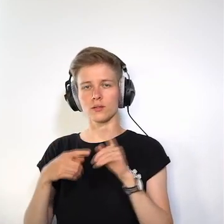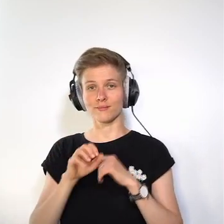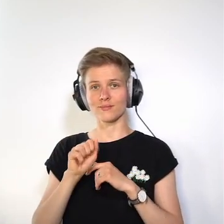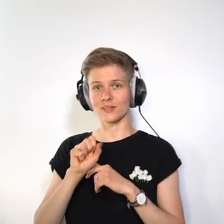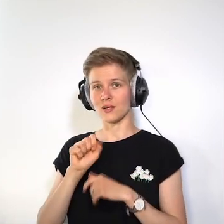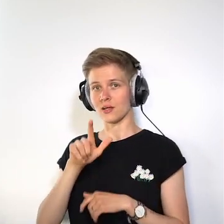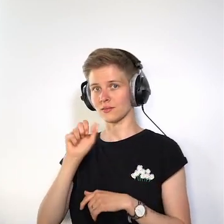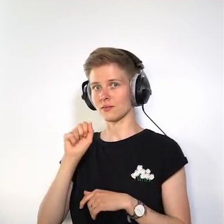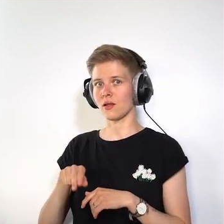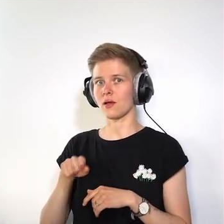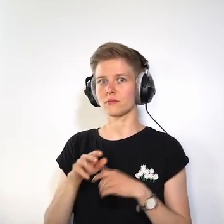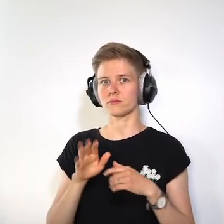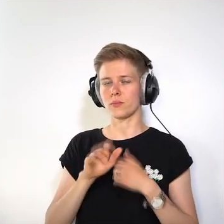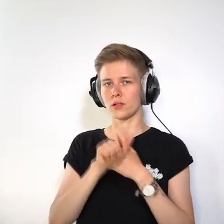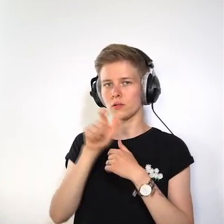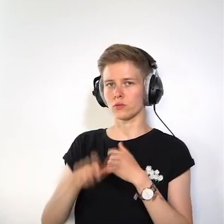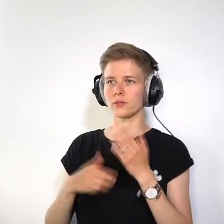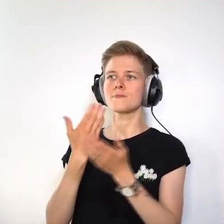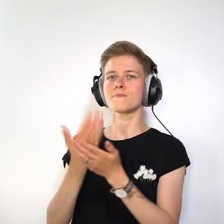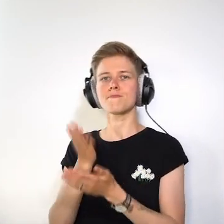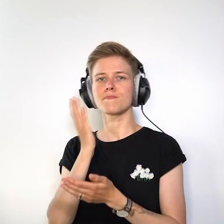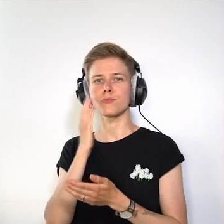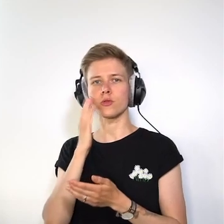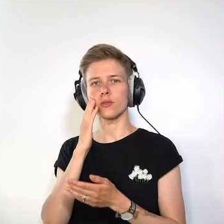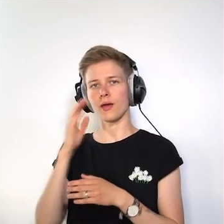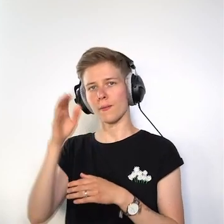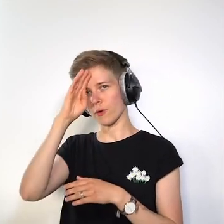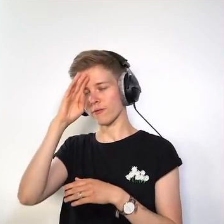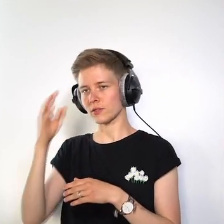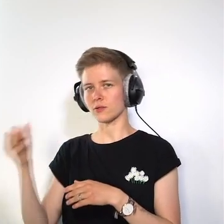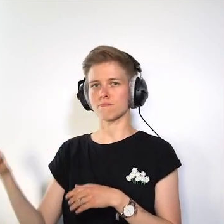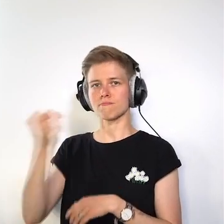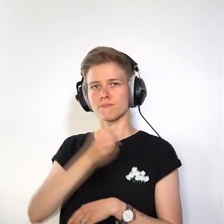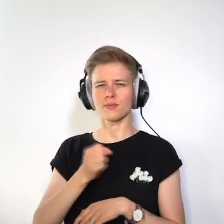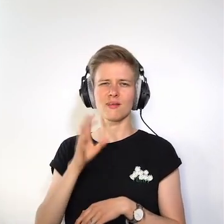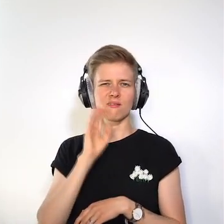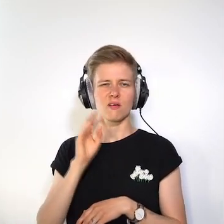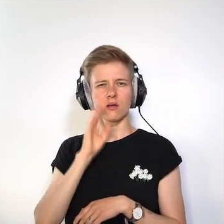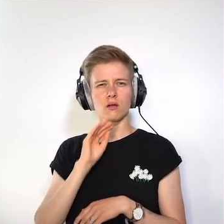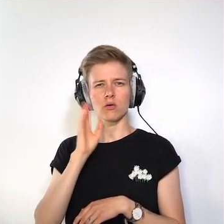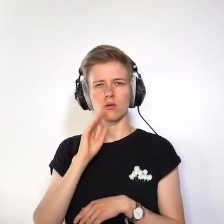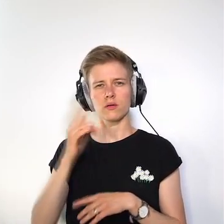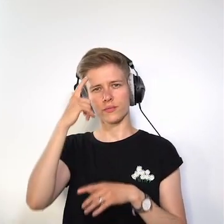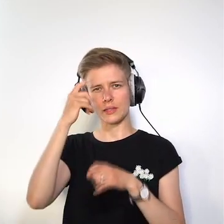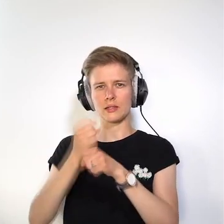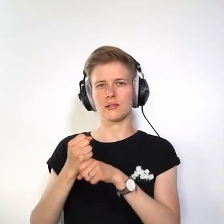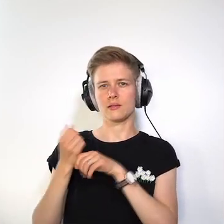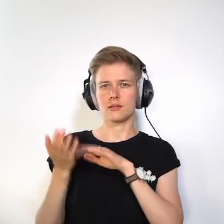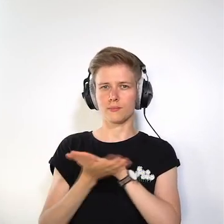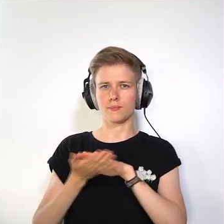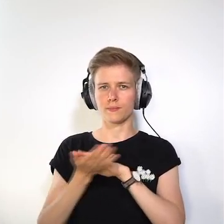onnistunut ehdottamaan, että tuodaan tänne professori, joka nimenomaan näitä vanhoja kristillisperäisiä